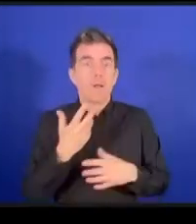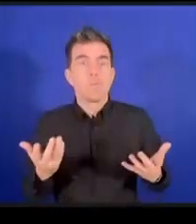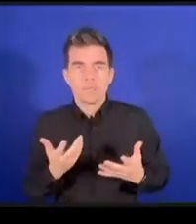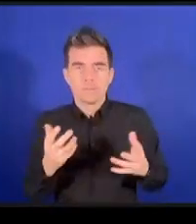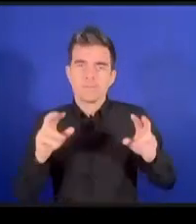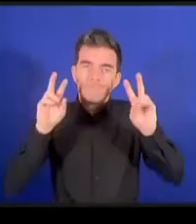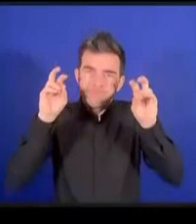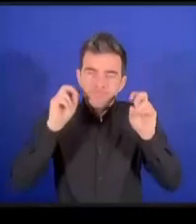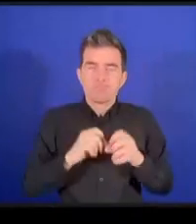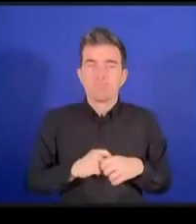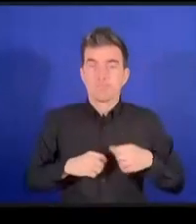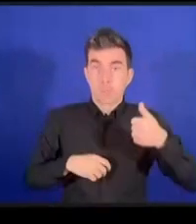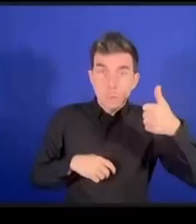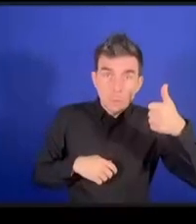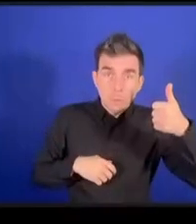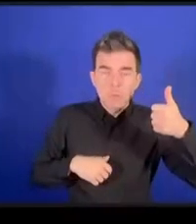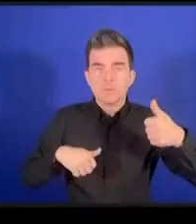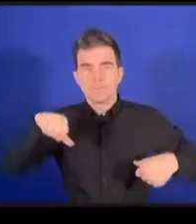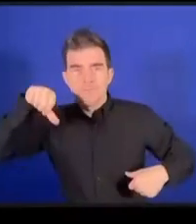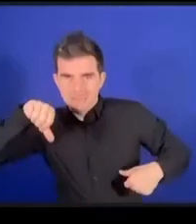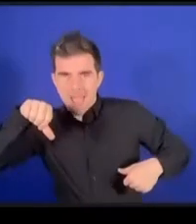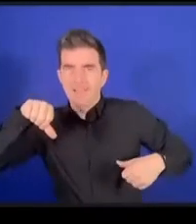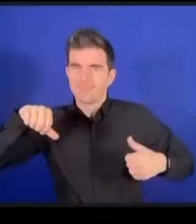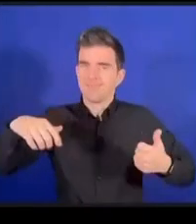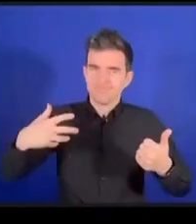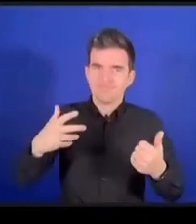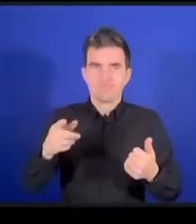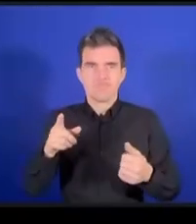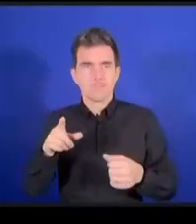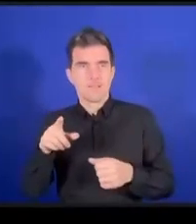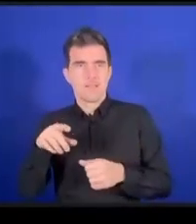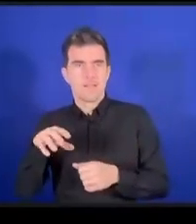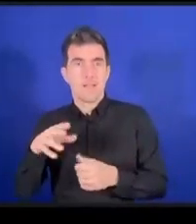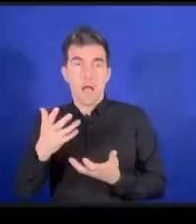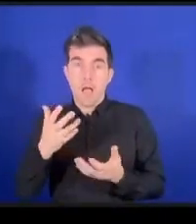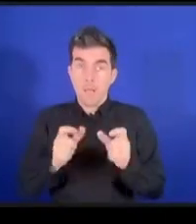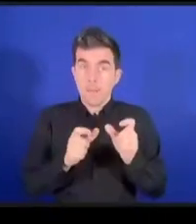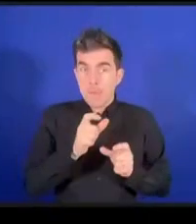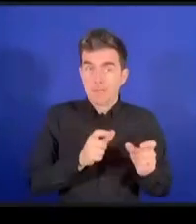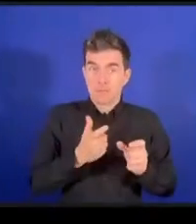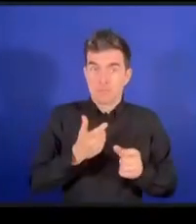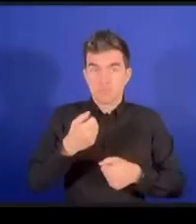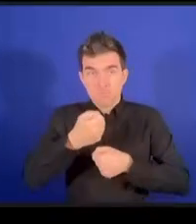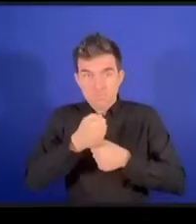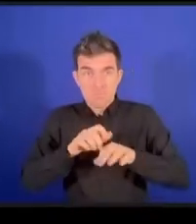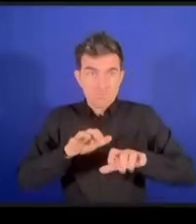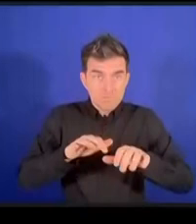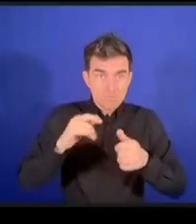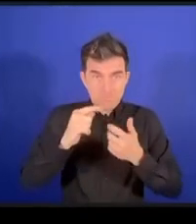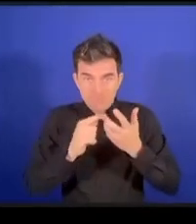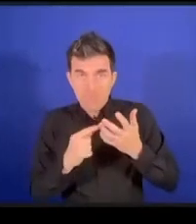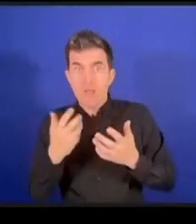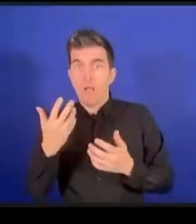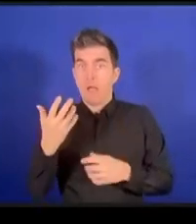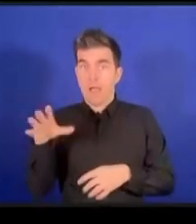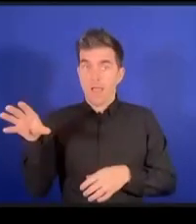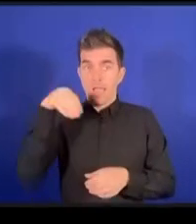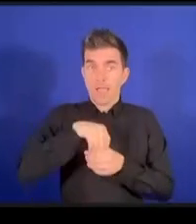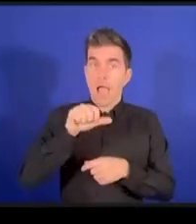есть злоумышленники не все хотят пользоваться искусственным интеллектом в благих целях